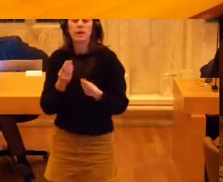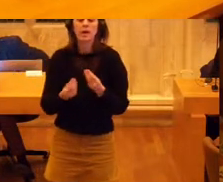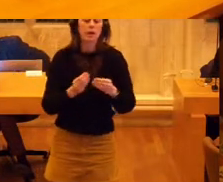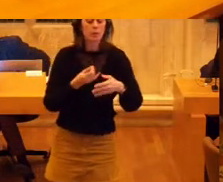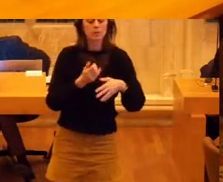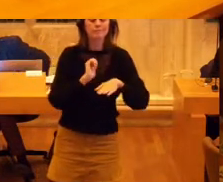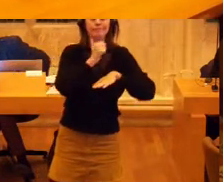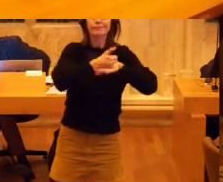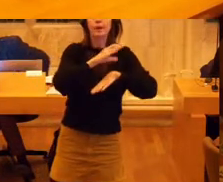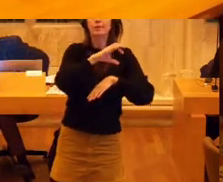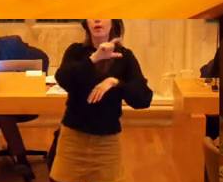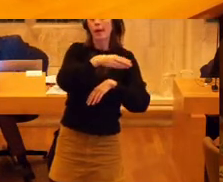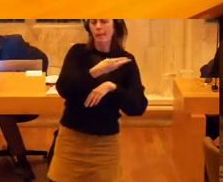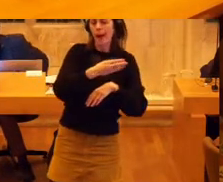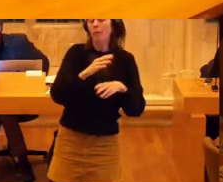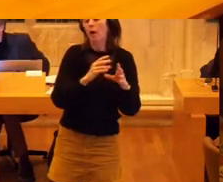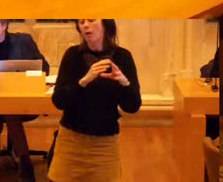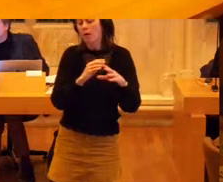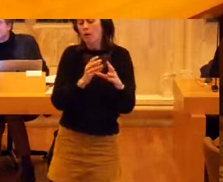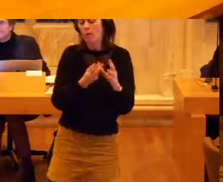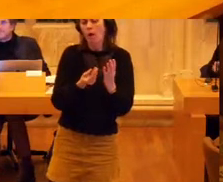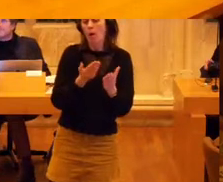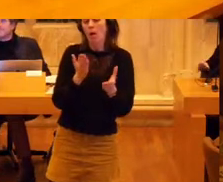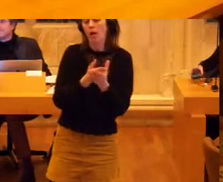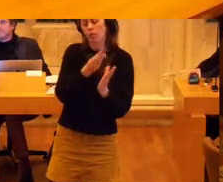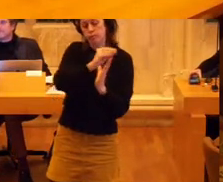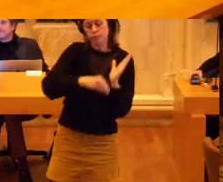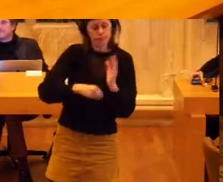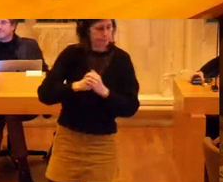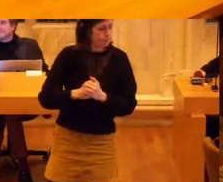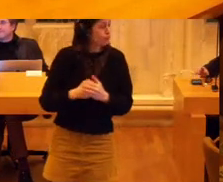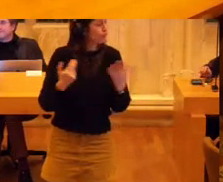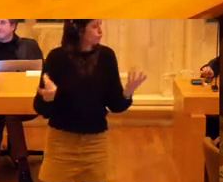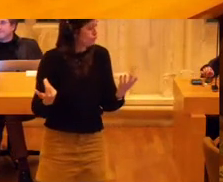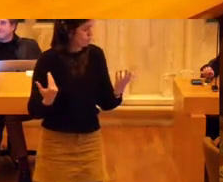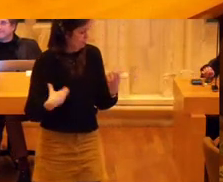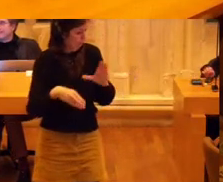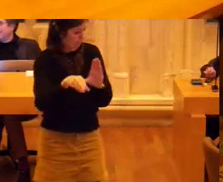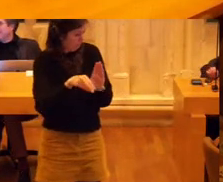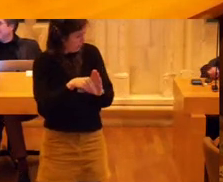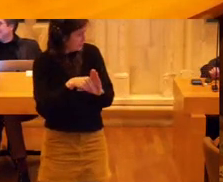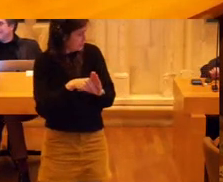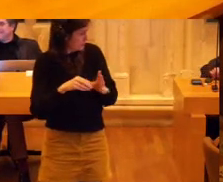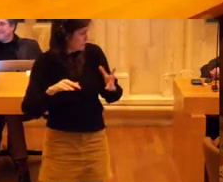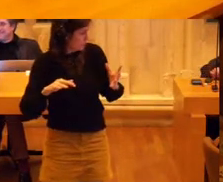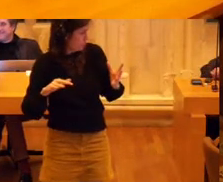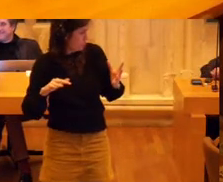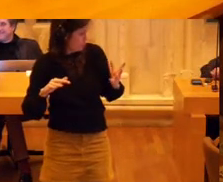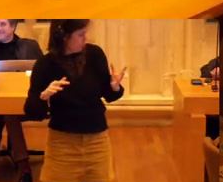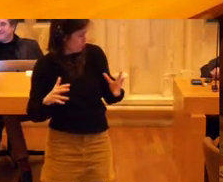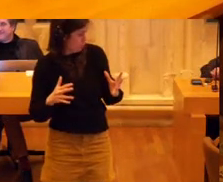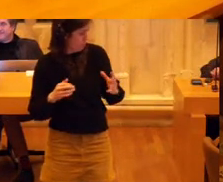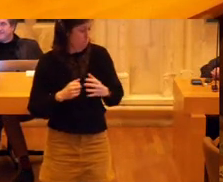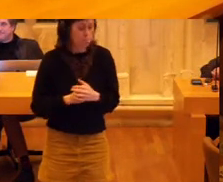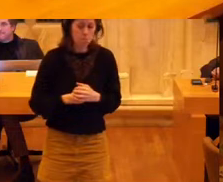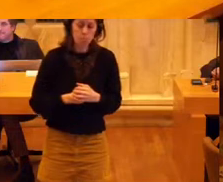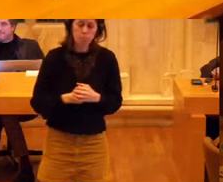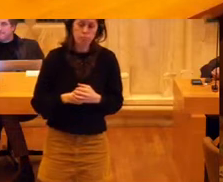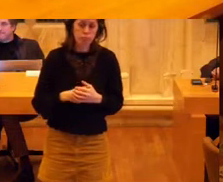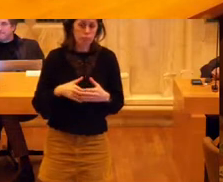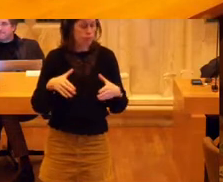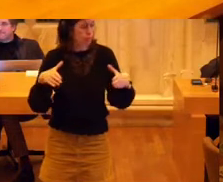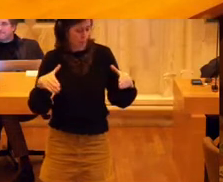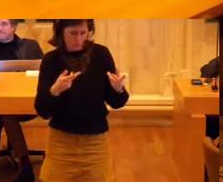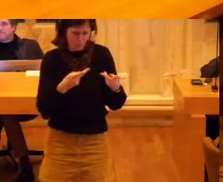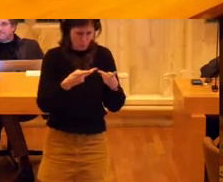communauté urbaine. En termes de participation, voici comment sont réparties les contributions avec les